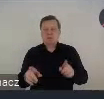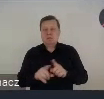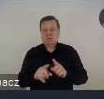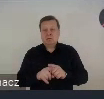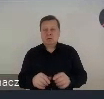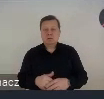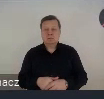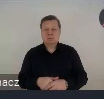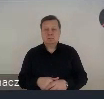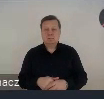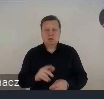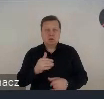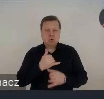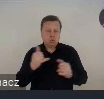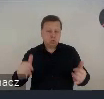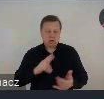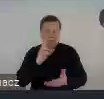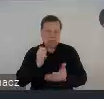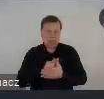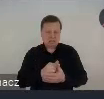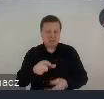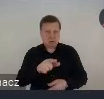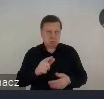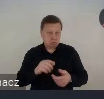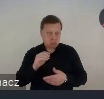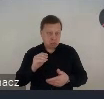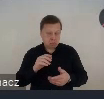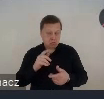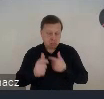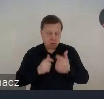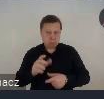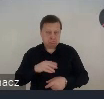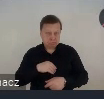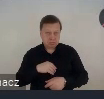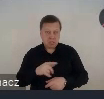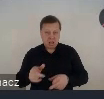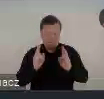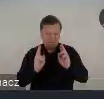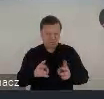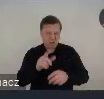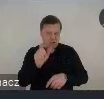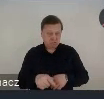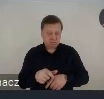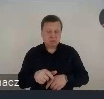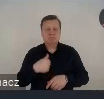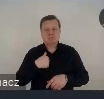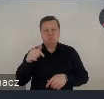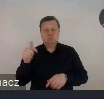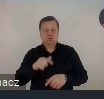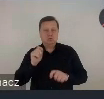w jej imieniu oświadczeń woli, czy rzeczywiście są właściwymi osobami, czy